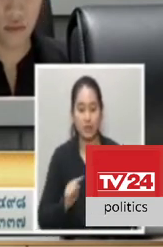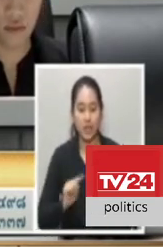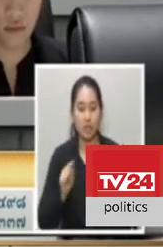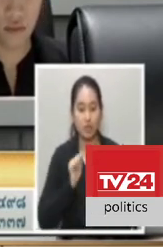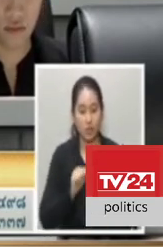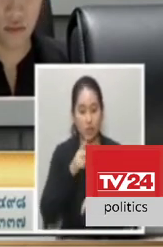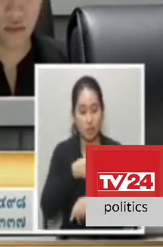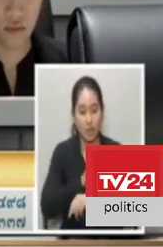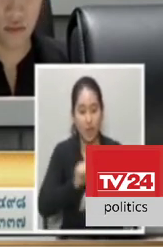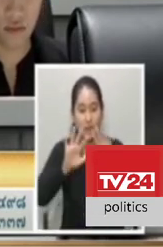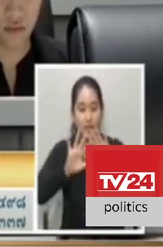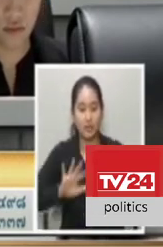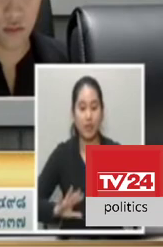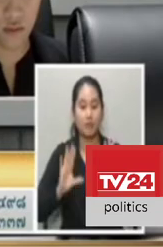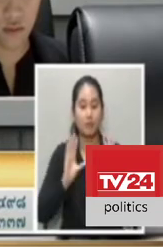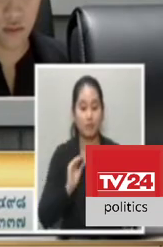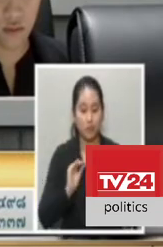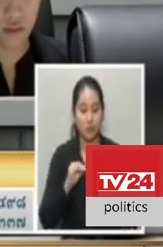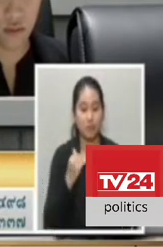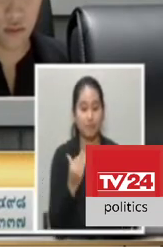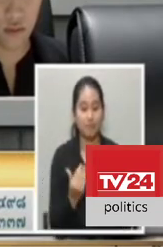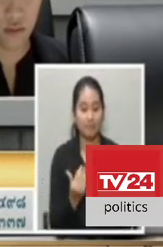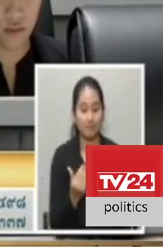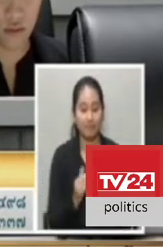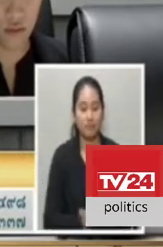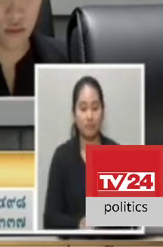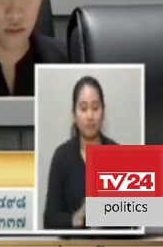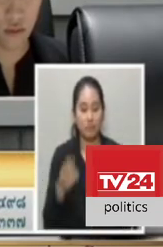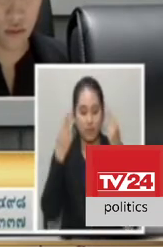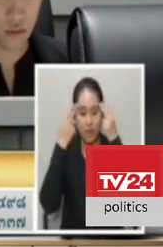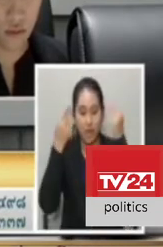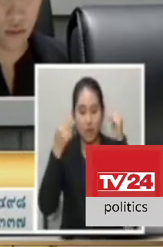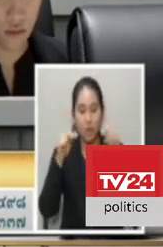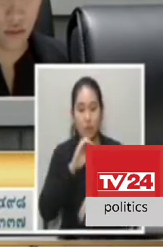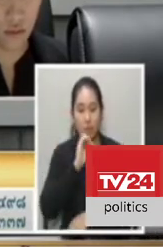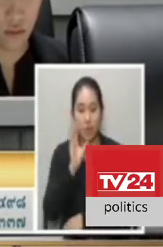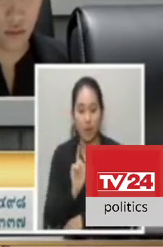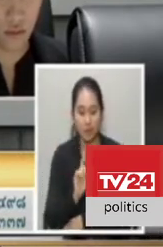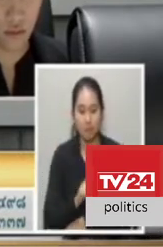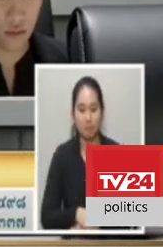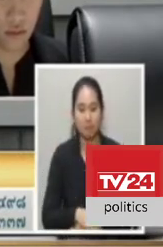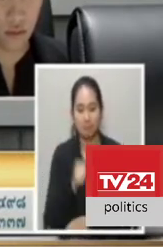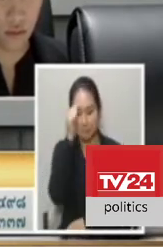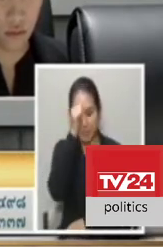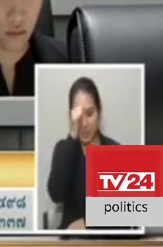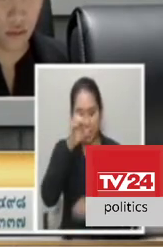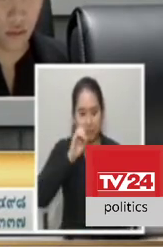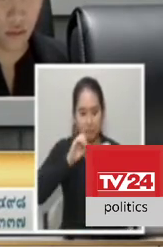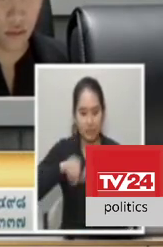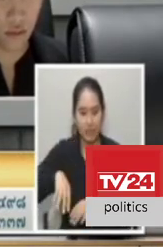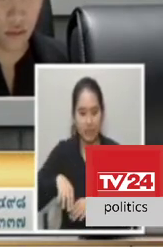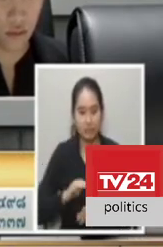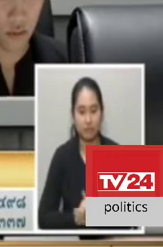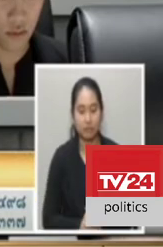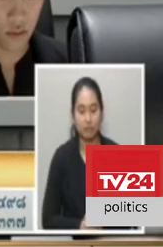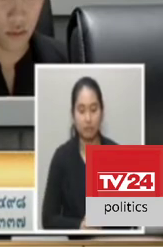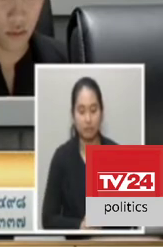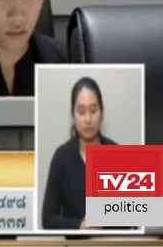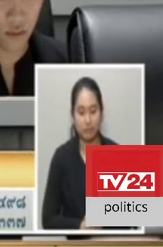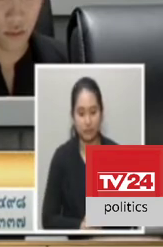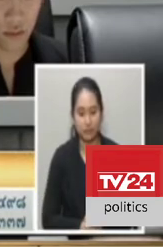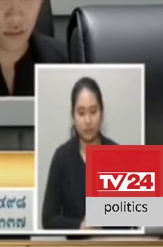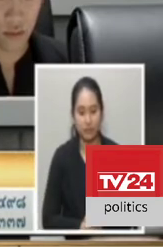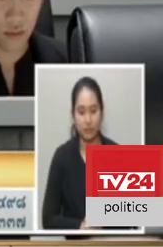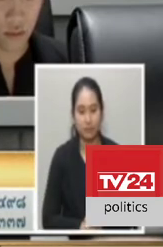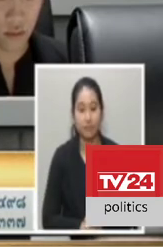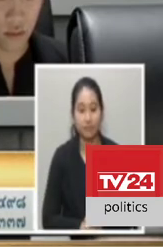าะการประชุมสุดยอดอาเซียนในครั้งนี้ท่านนายกกลับยอมทิ้งให้อินเดียออกจากอาเซียนท่านประธานที่